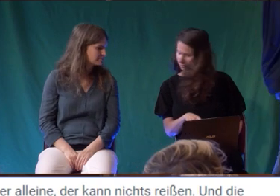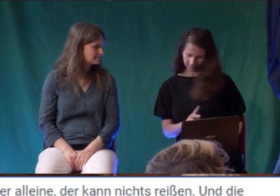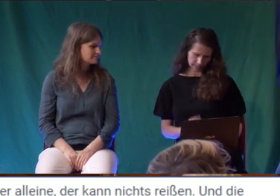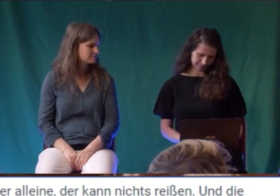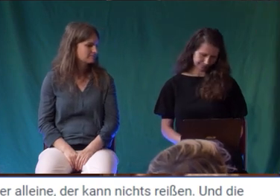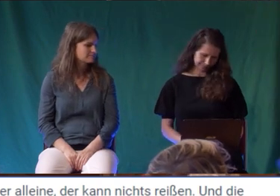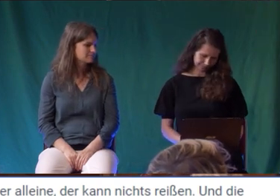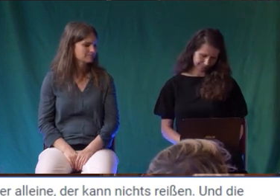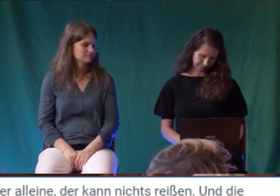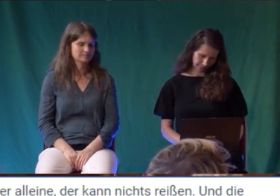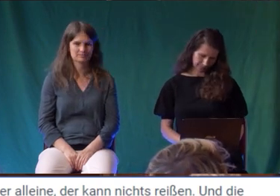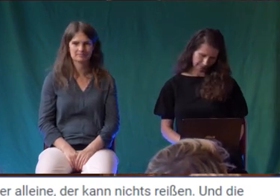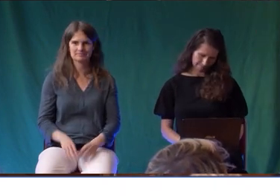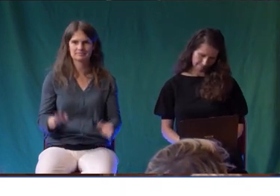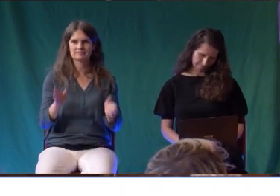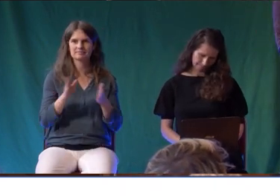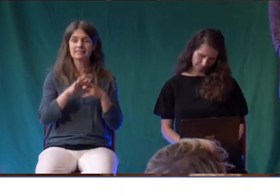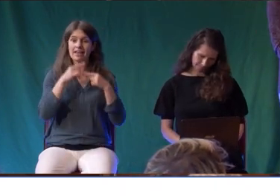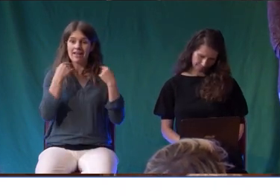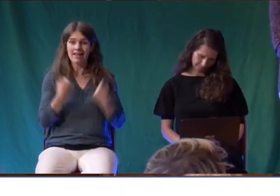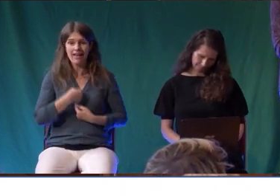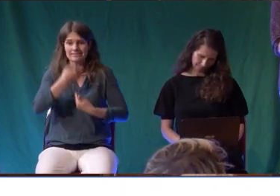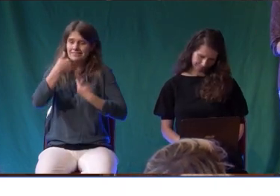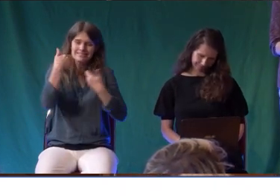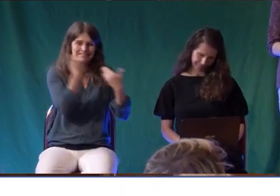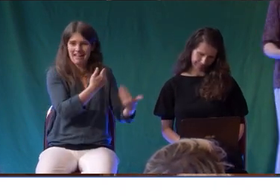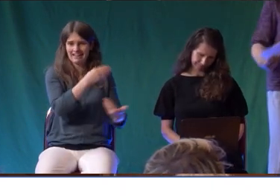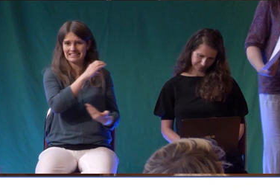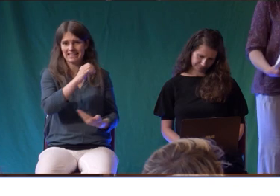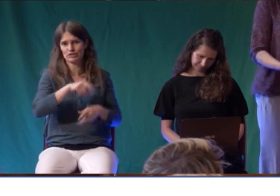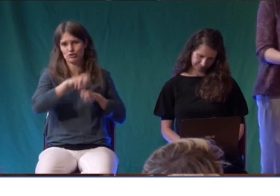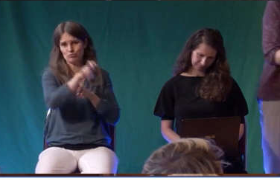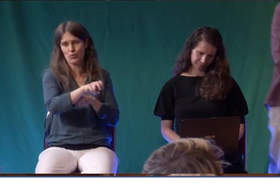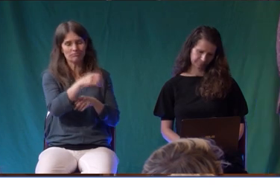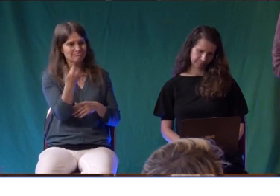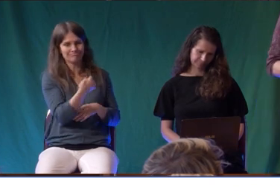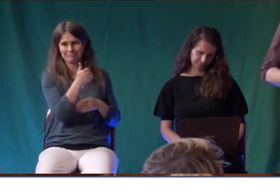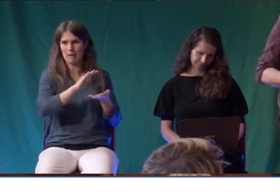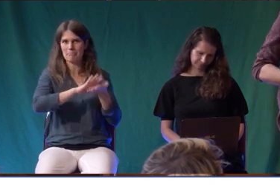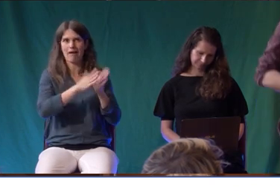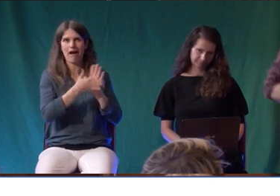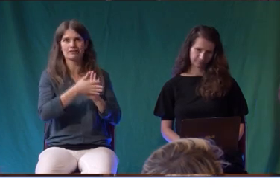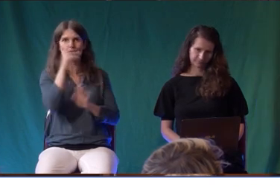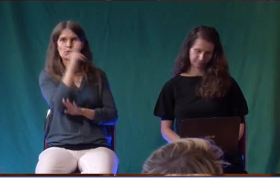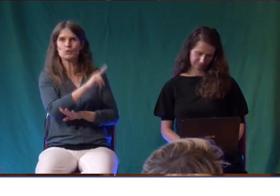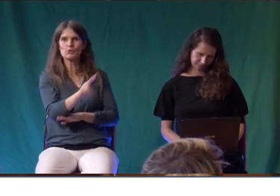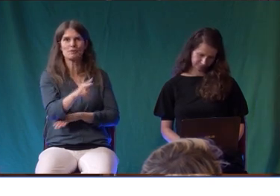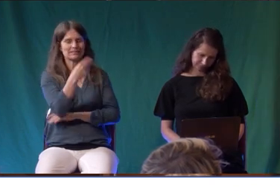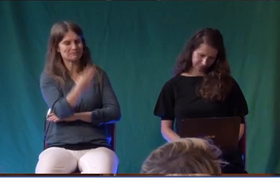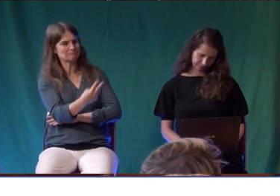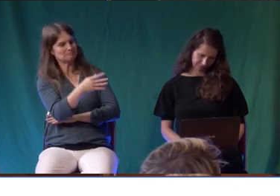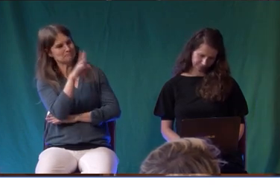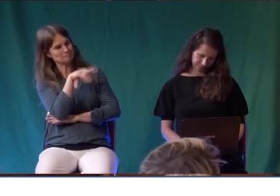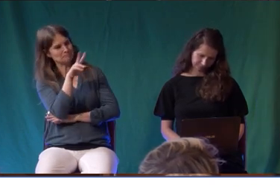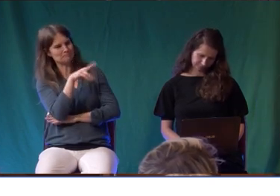ja herzlichen Dank an Christiane Sprung für diese wirklich tolle praxisorientierte Übersicht und das Zusammenstellen